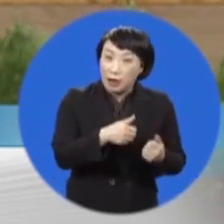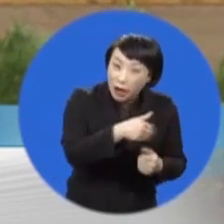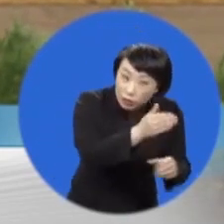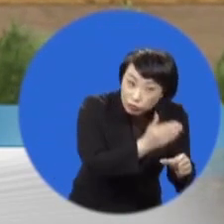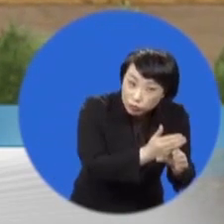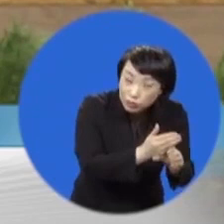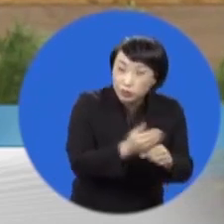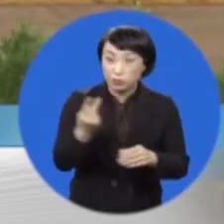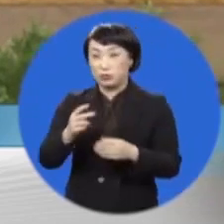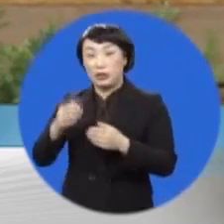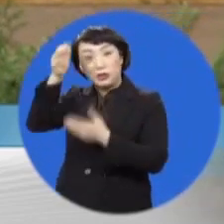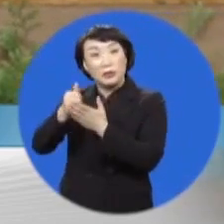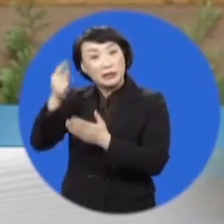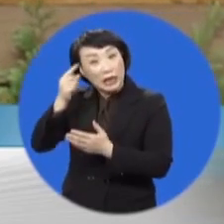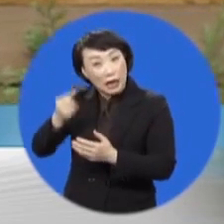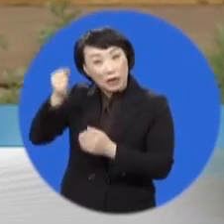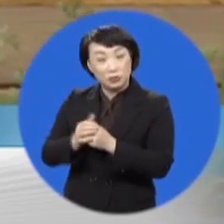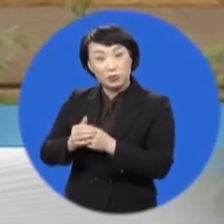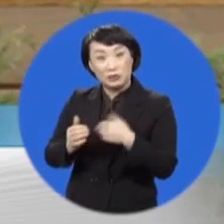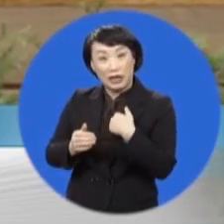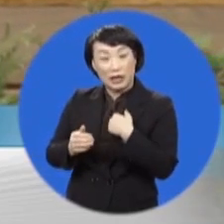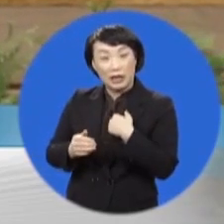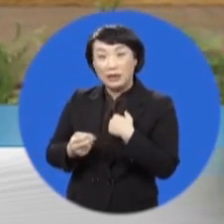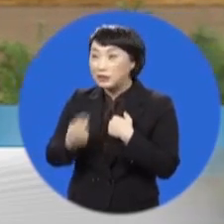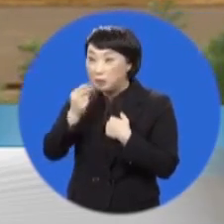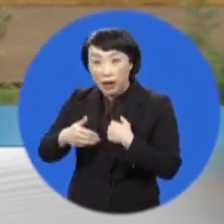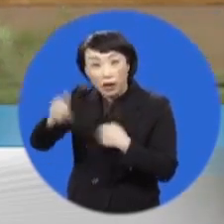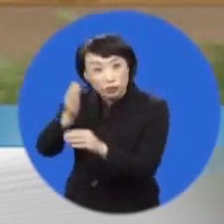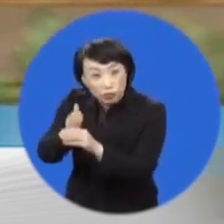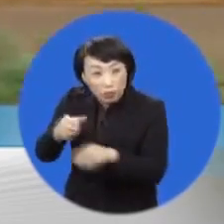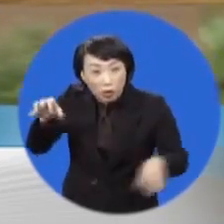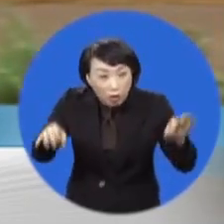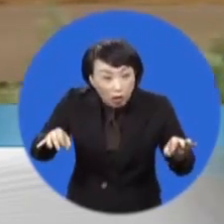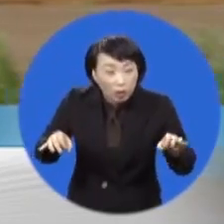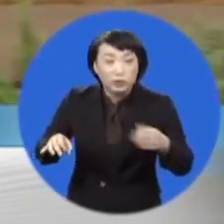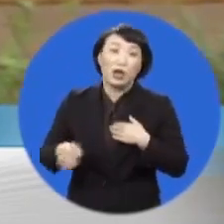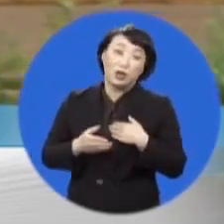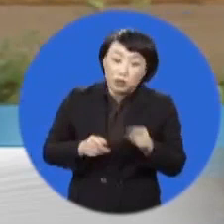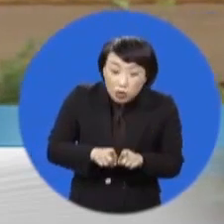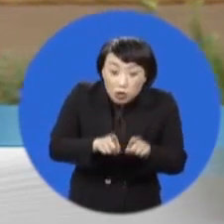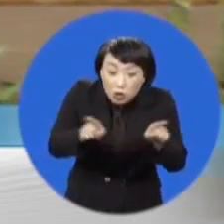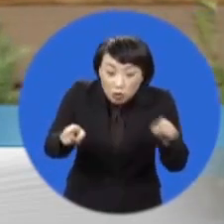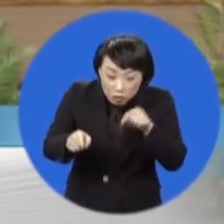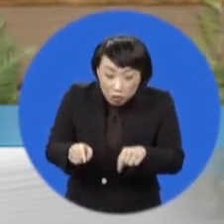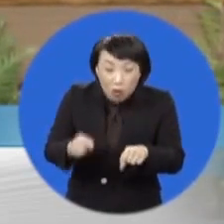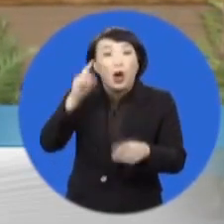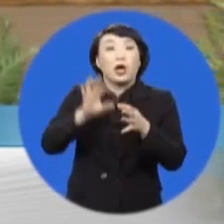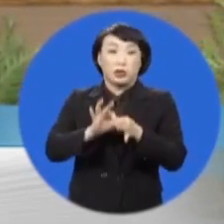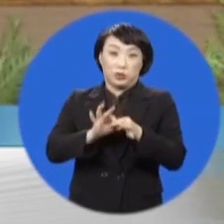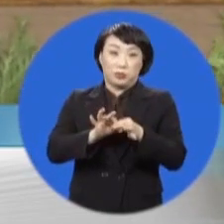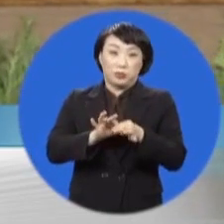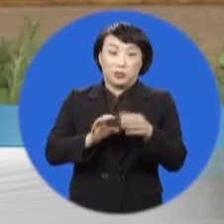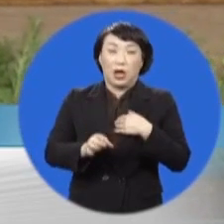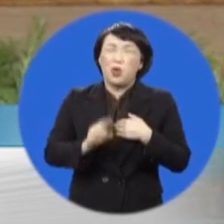가느냐 양 총량의 생각으로 내가 생명으로 칸은 야 요 갈래 끼의 관심 관심사가